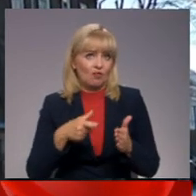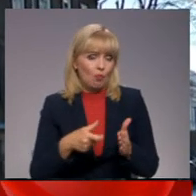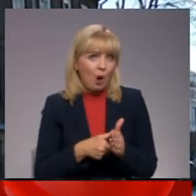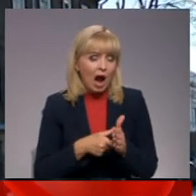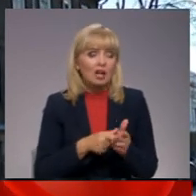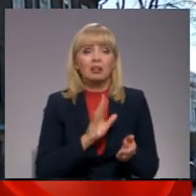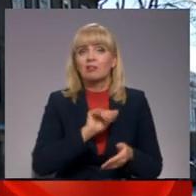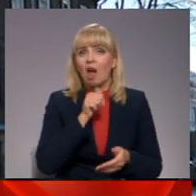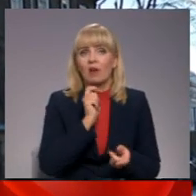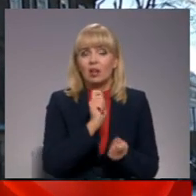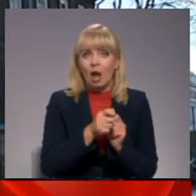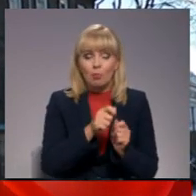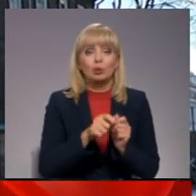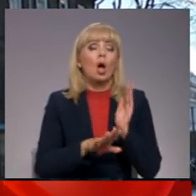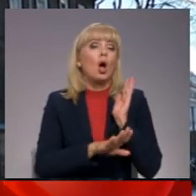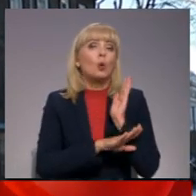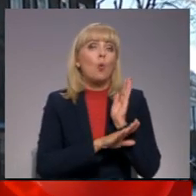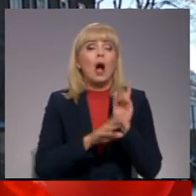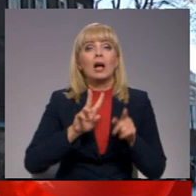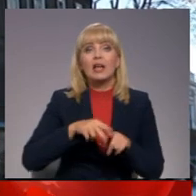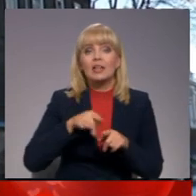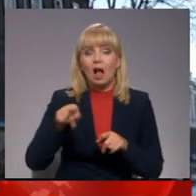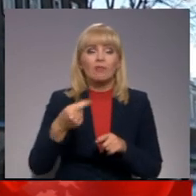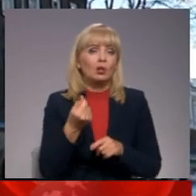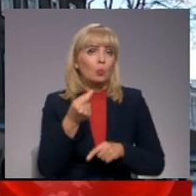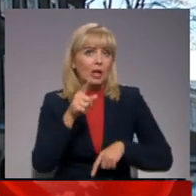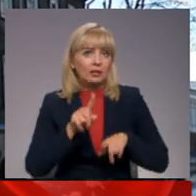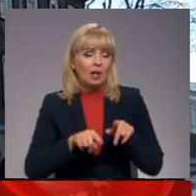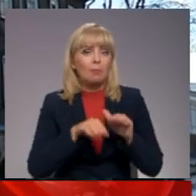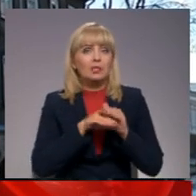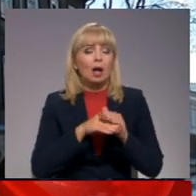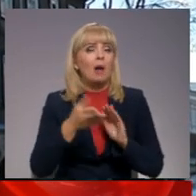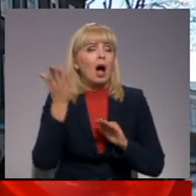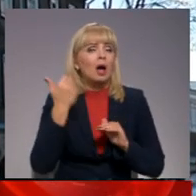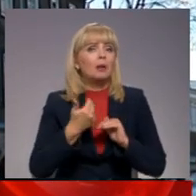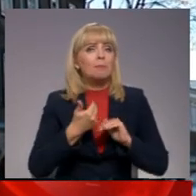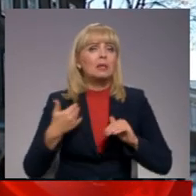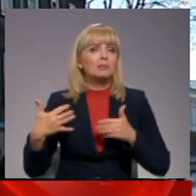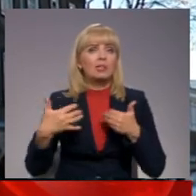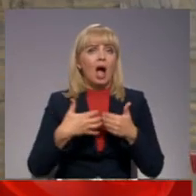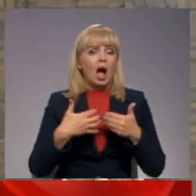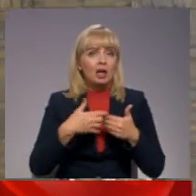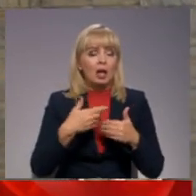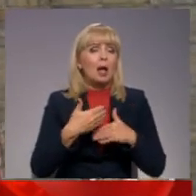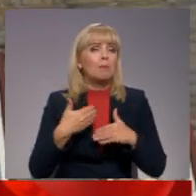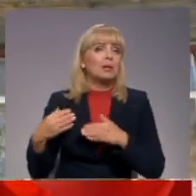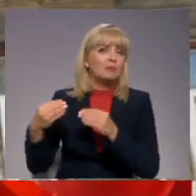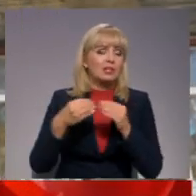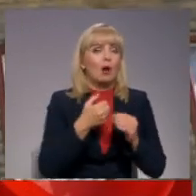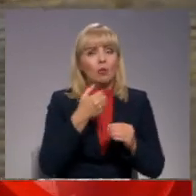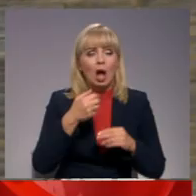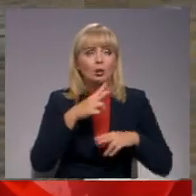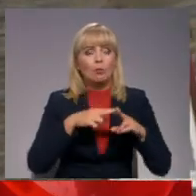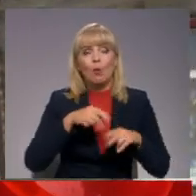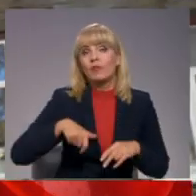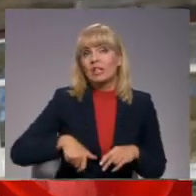Divstāvu koka ēka palīdzības ielā Jelgavā ir viena no retajām, kas saglabājusies vēl no pirmskara apbūves. Jo pirms 10 gadiem būvju